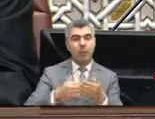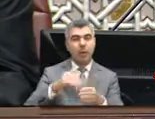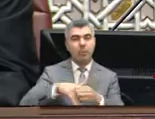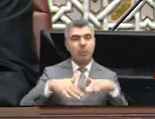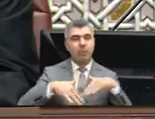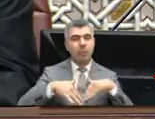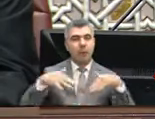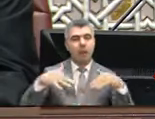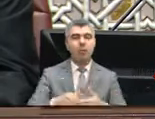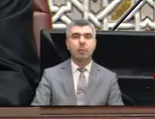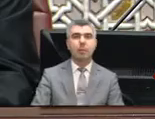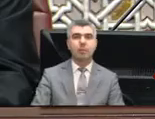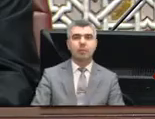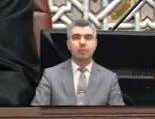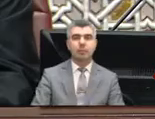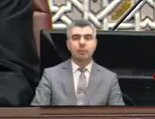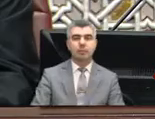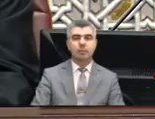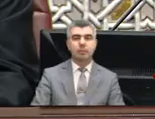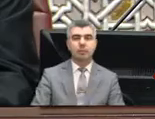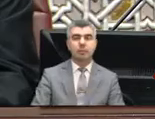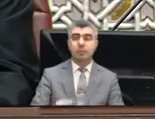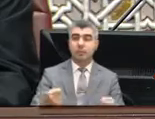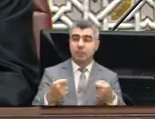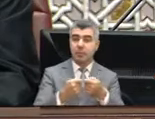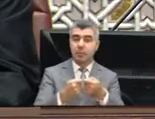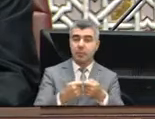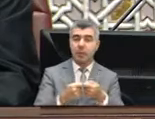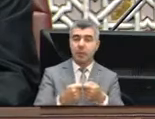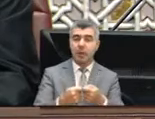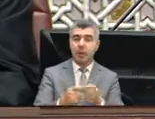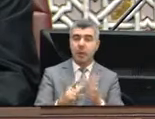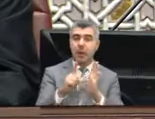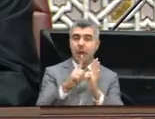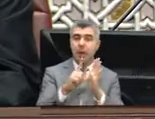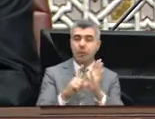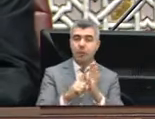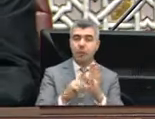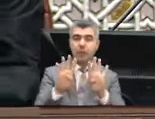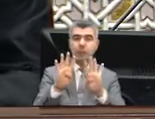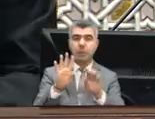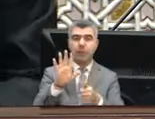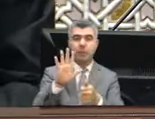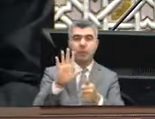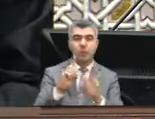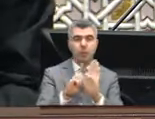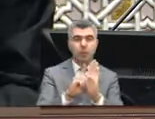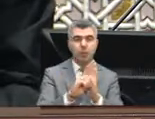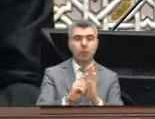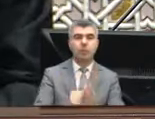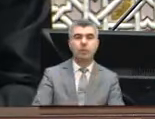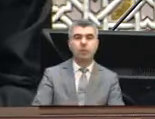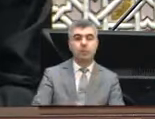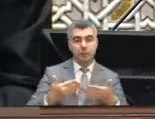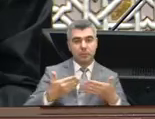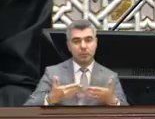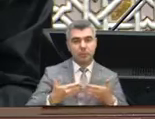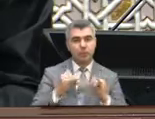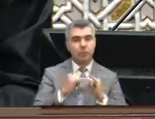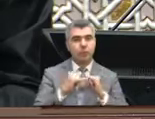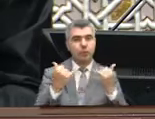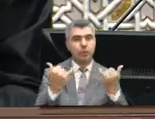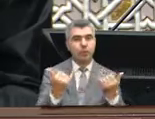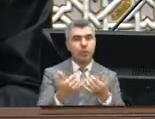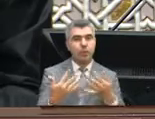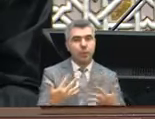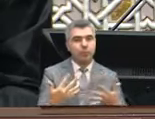البرلمانيون المحترمون، تطبيقا لأحكام الفصل 68 من الدستور، نخصص هذه الجلسة